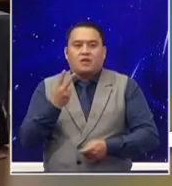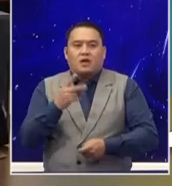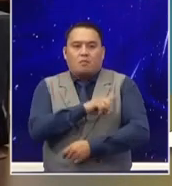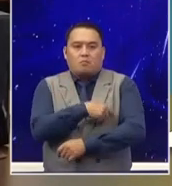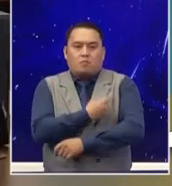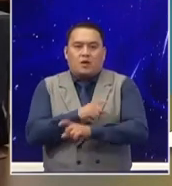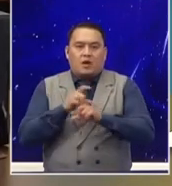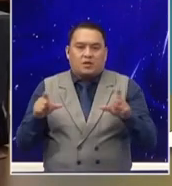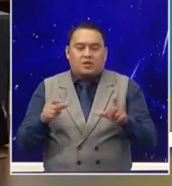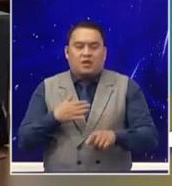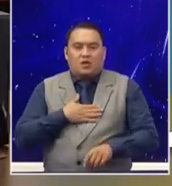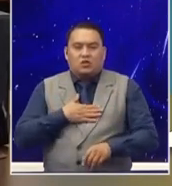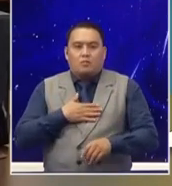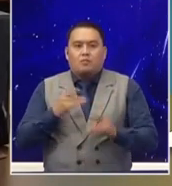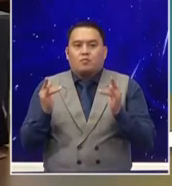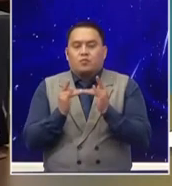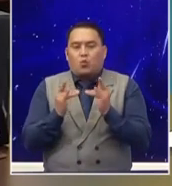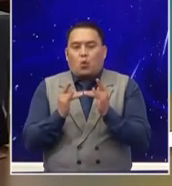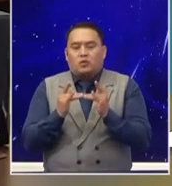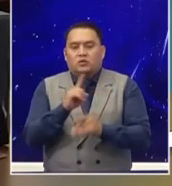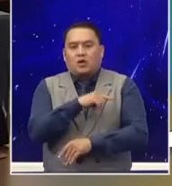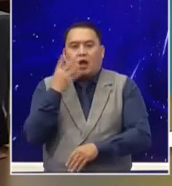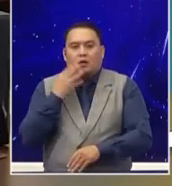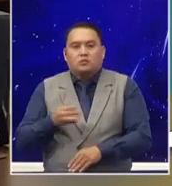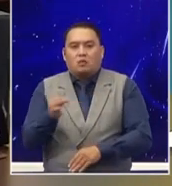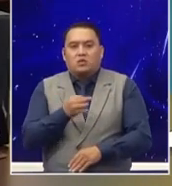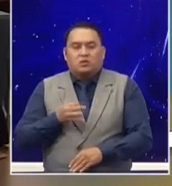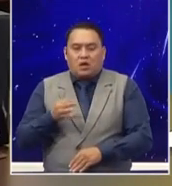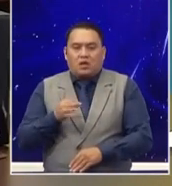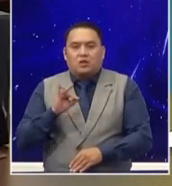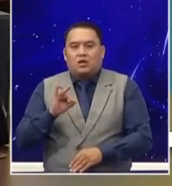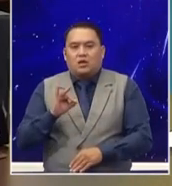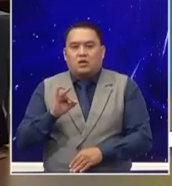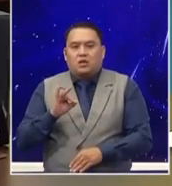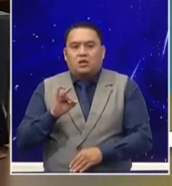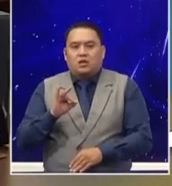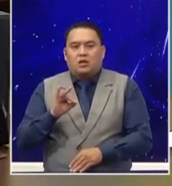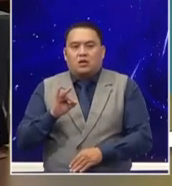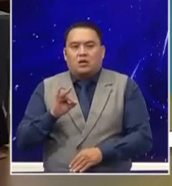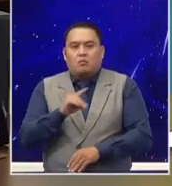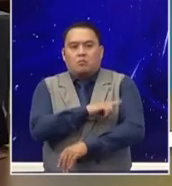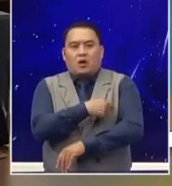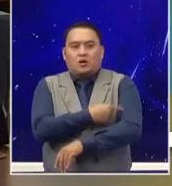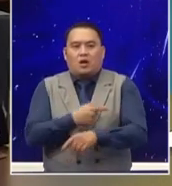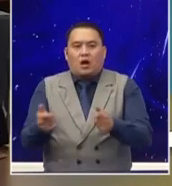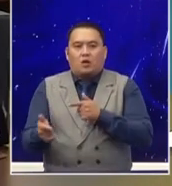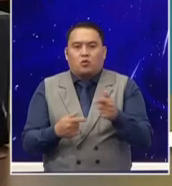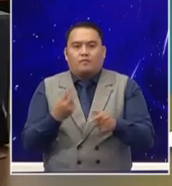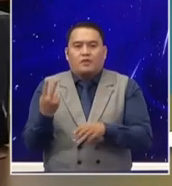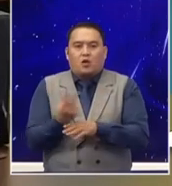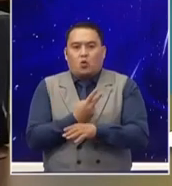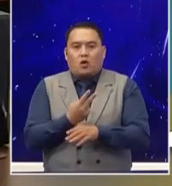это вот наша многопрофильная, Алматинская областная, и плюс вот эти вот больницы. Готовность ко